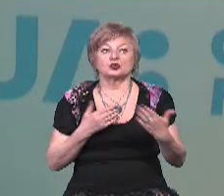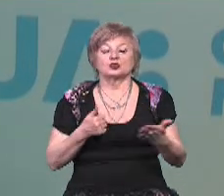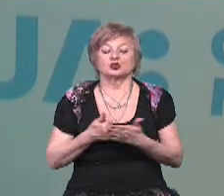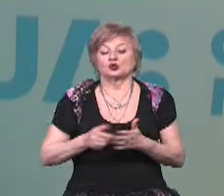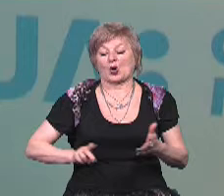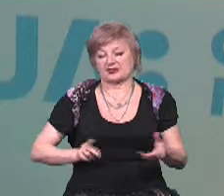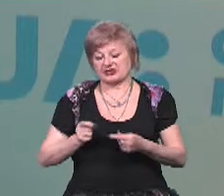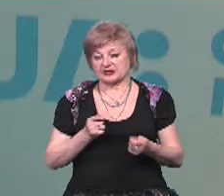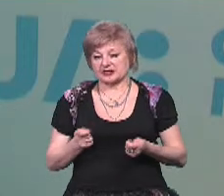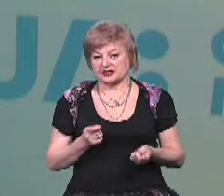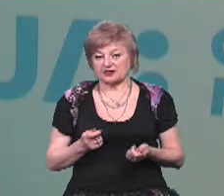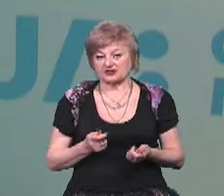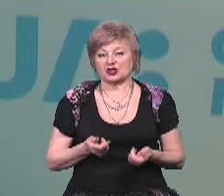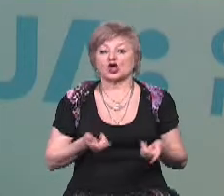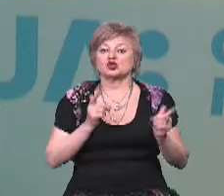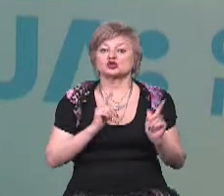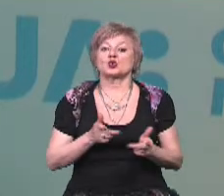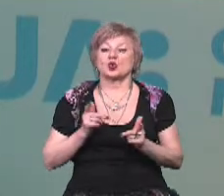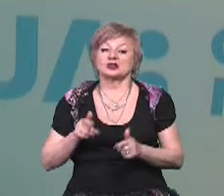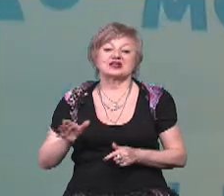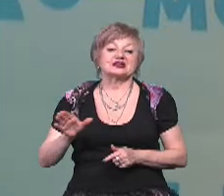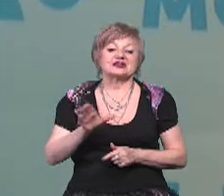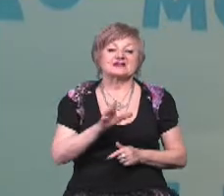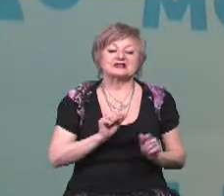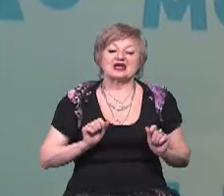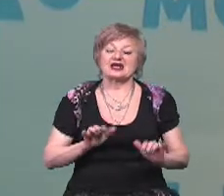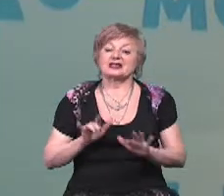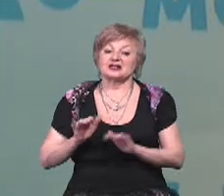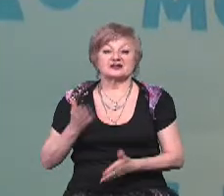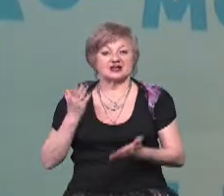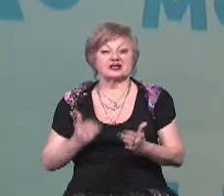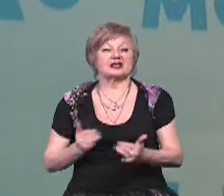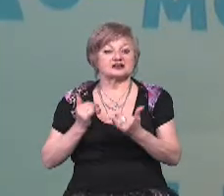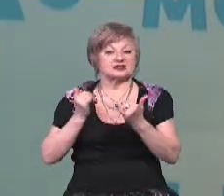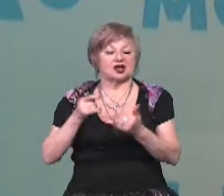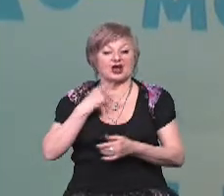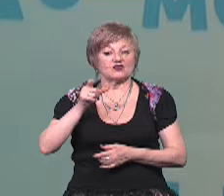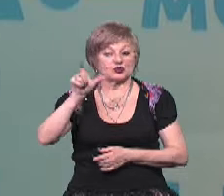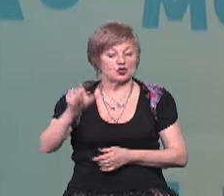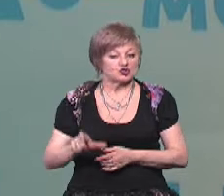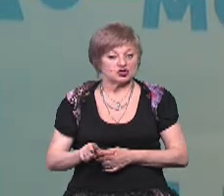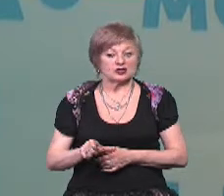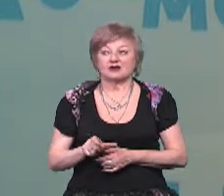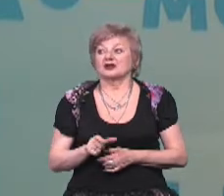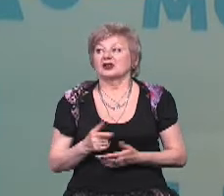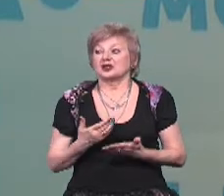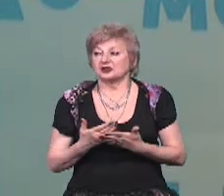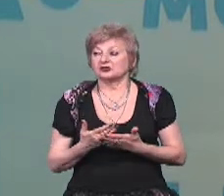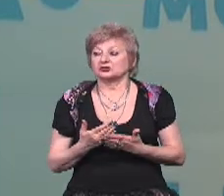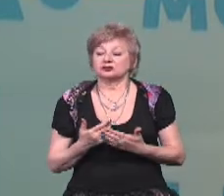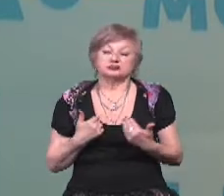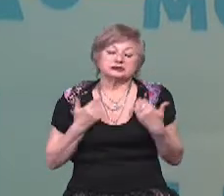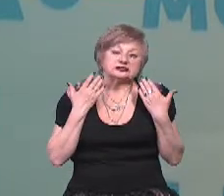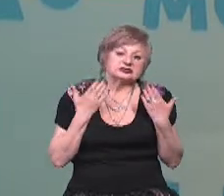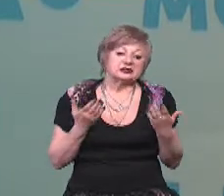адміністративних, згідно всіх процедур. Якщо ми кажемо про людину, яка, можливо, не знала, ну такі є